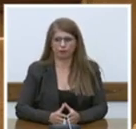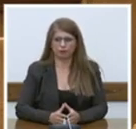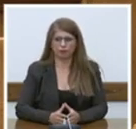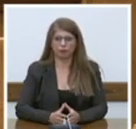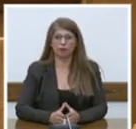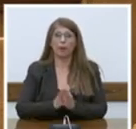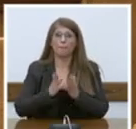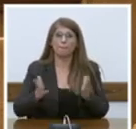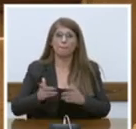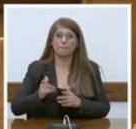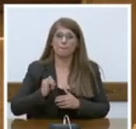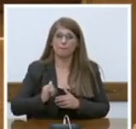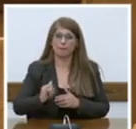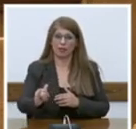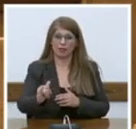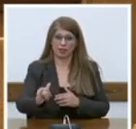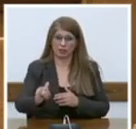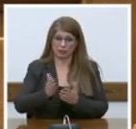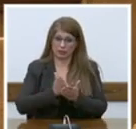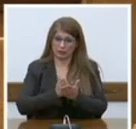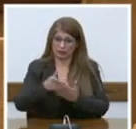καθυστερήσεις στην απονομή δικαιοσύνης,